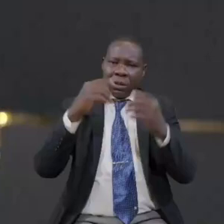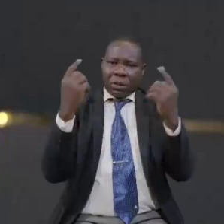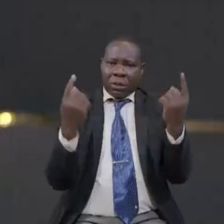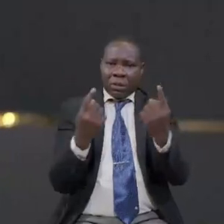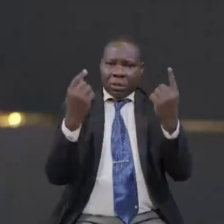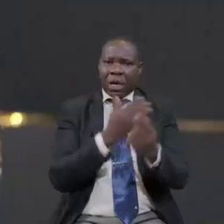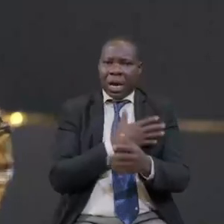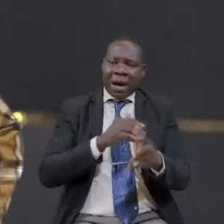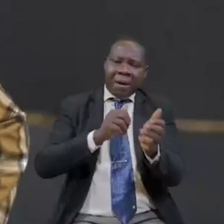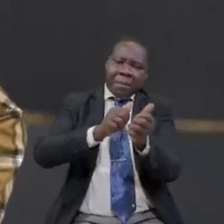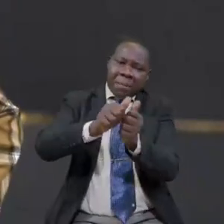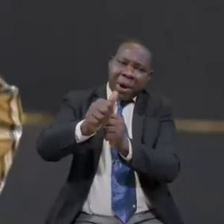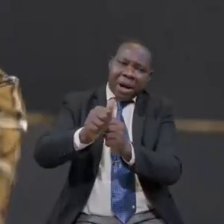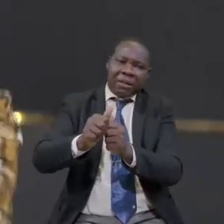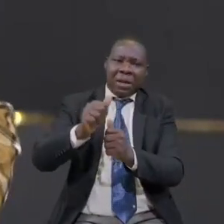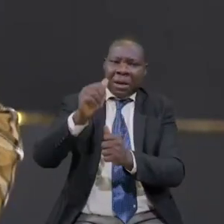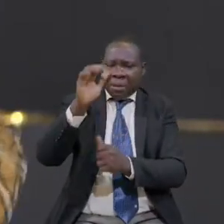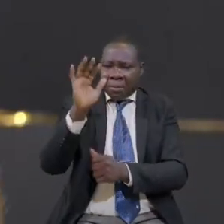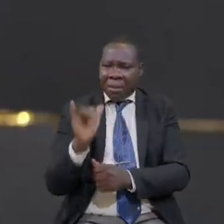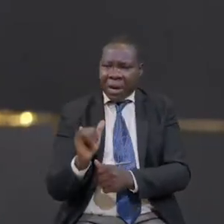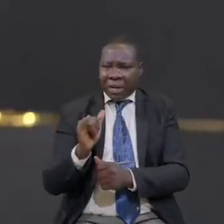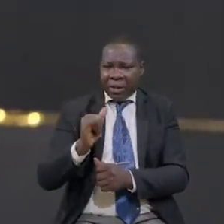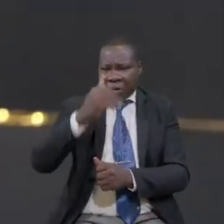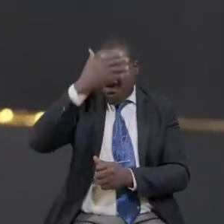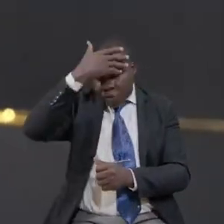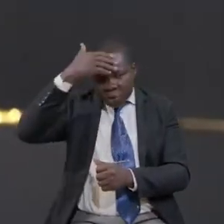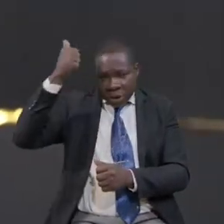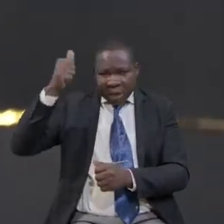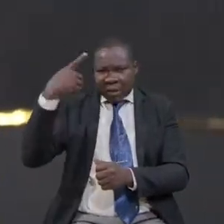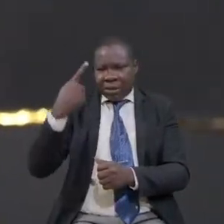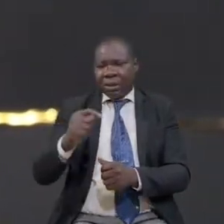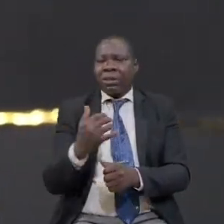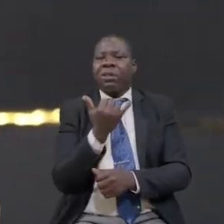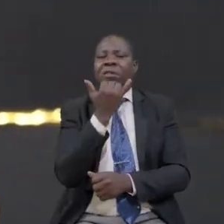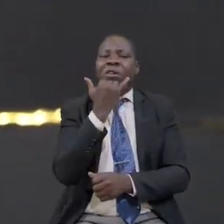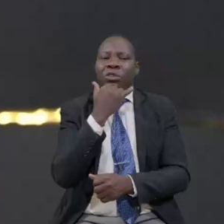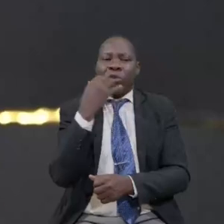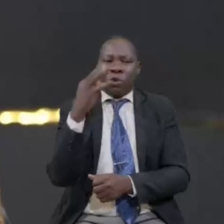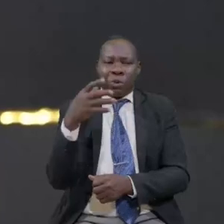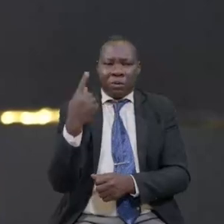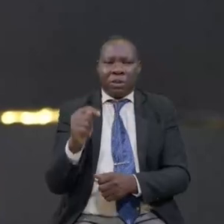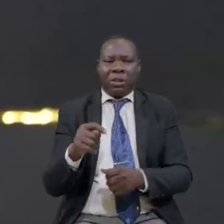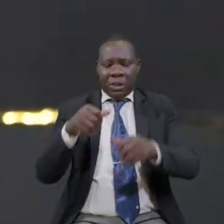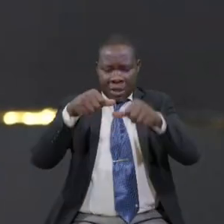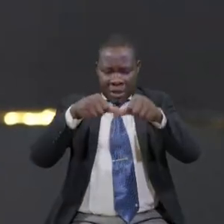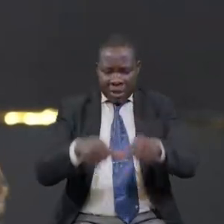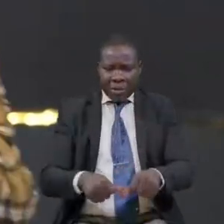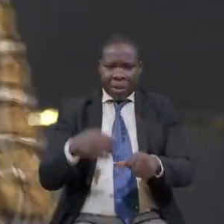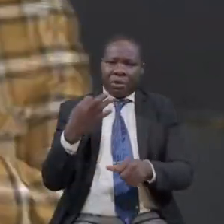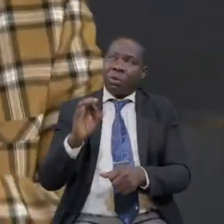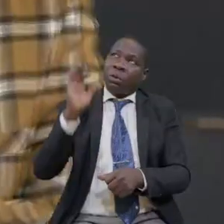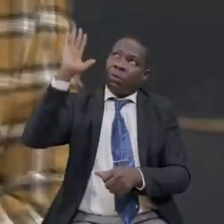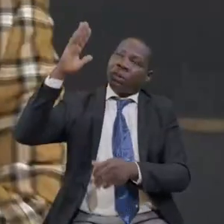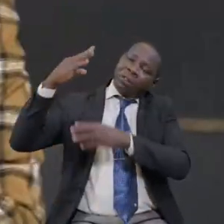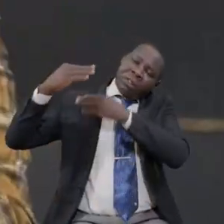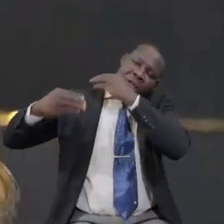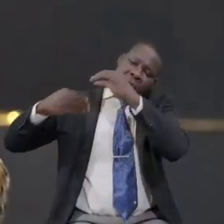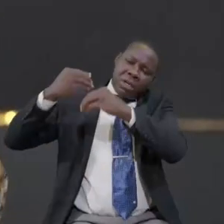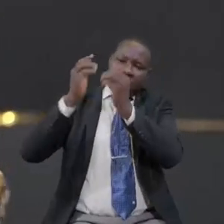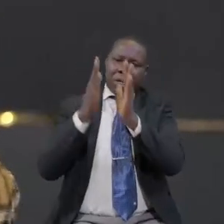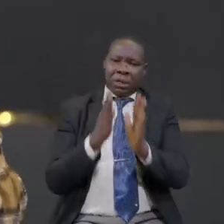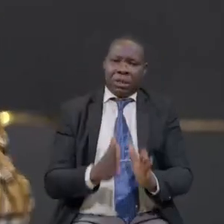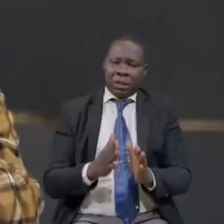oublie les péchés du reste de ton héritage. Et puis il